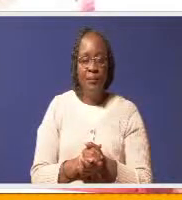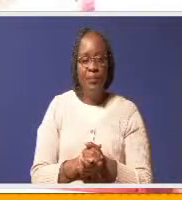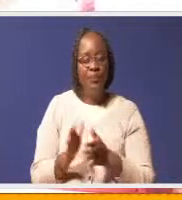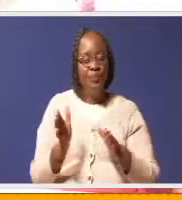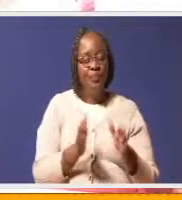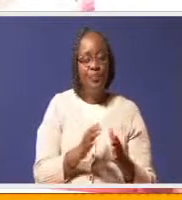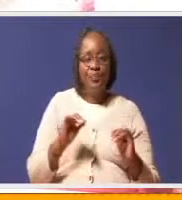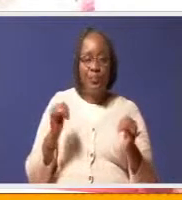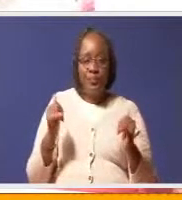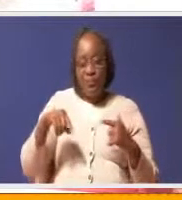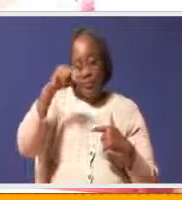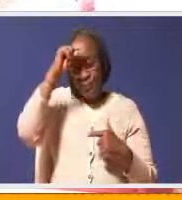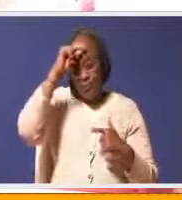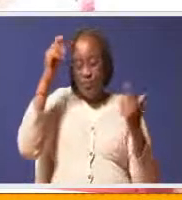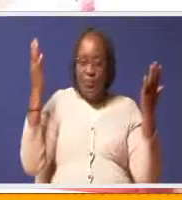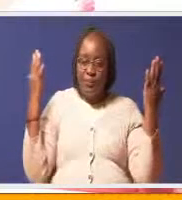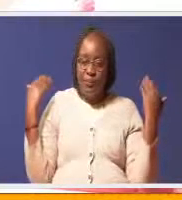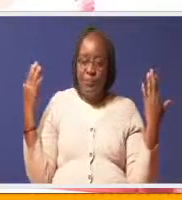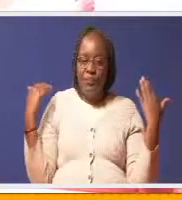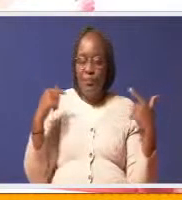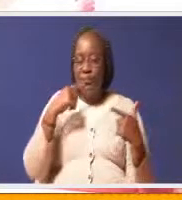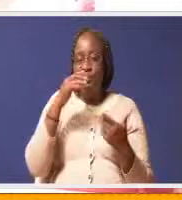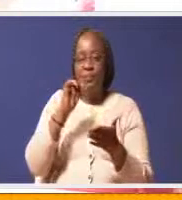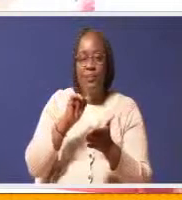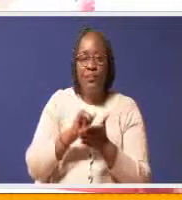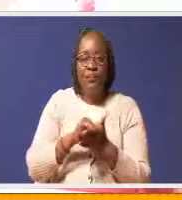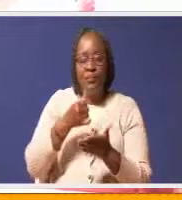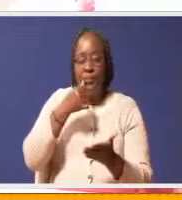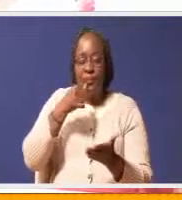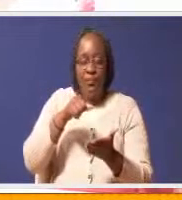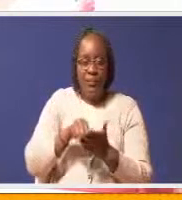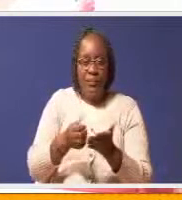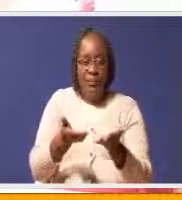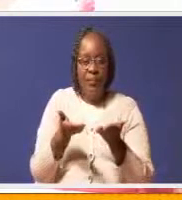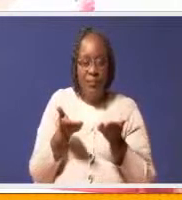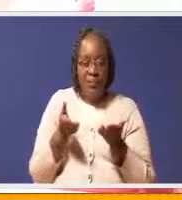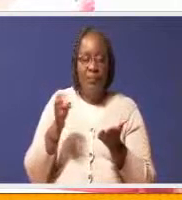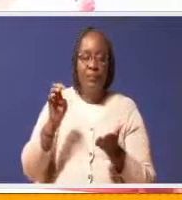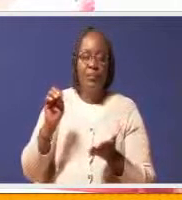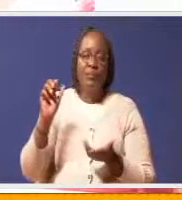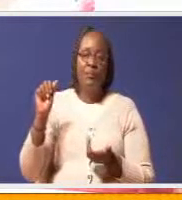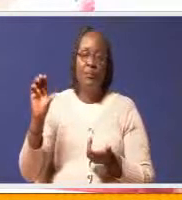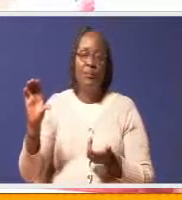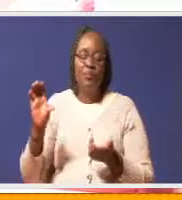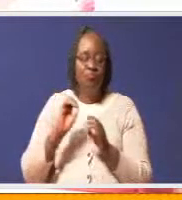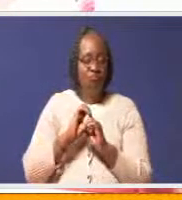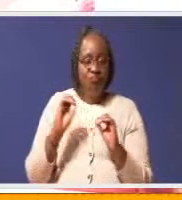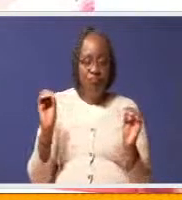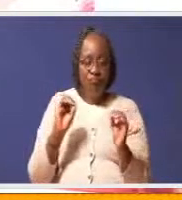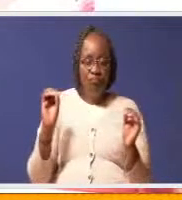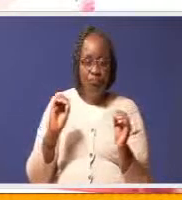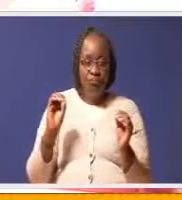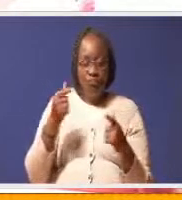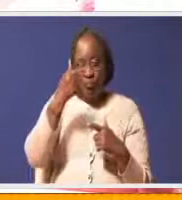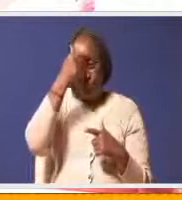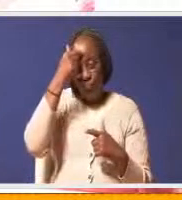Mtoto ni shinge gavana wa Meru Kawira Mwangaza na uyete kutibaru wa watete kumakire nkiyama ya kuruwa na ungumani ya ESCC kumani ya